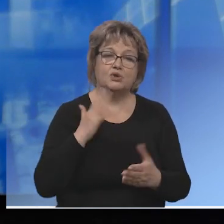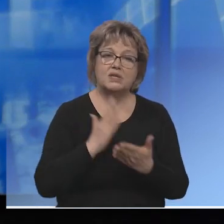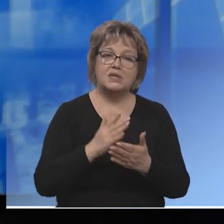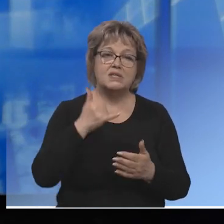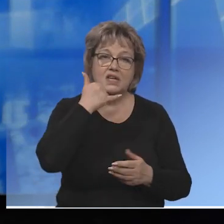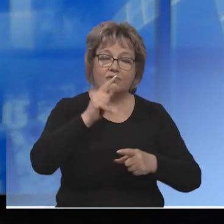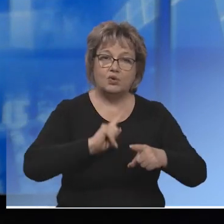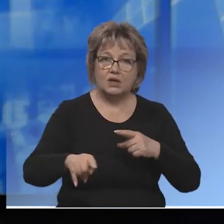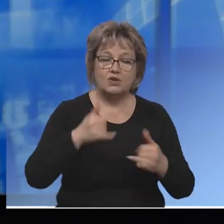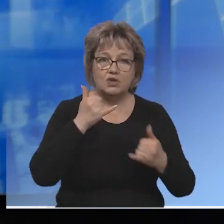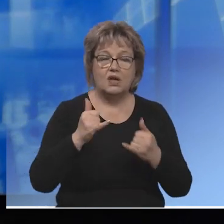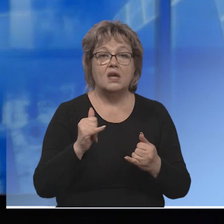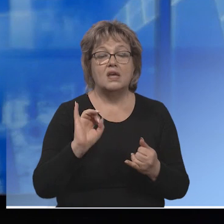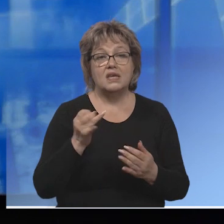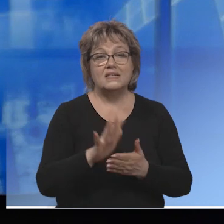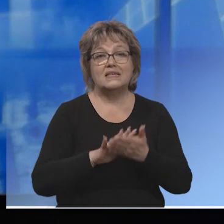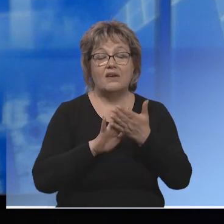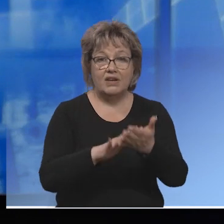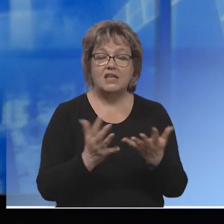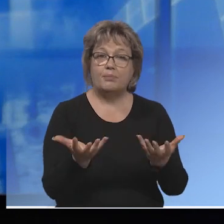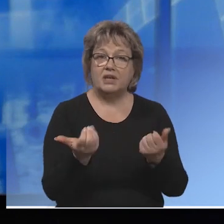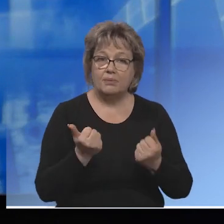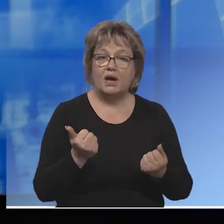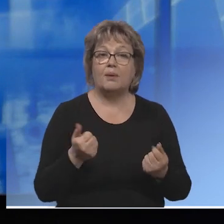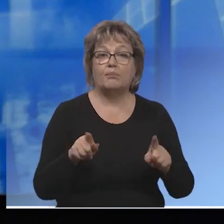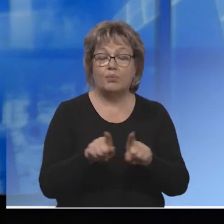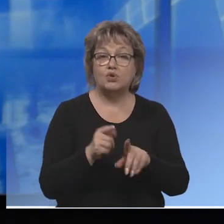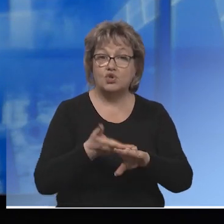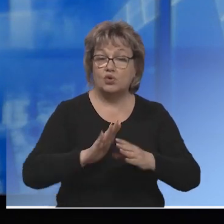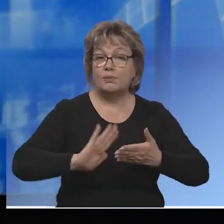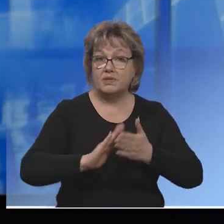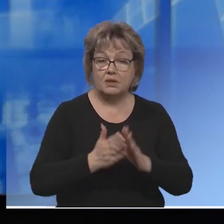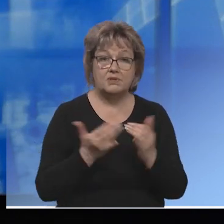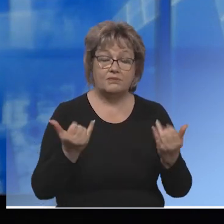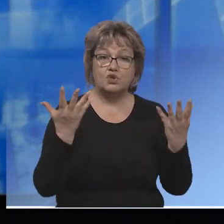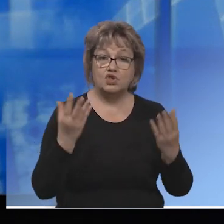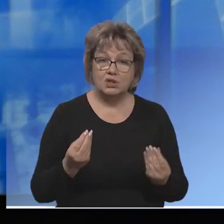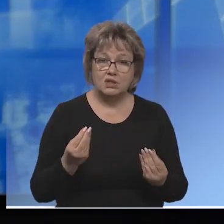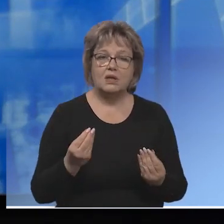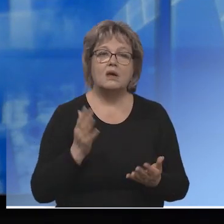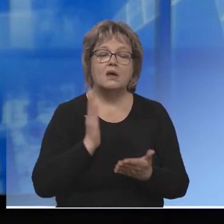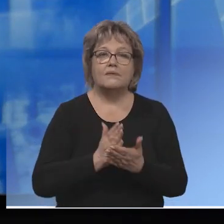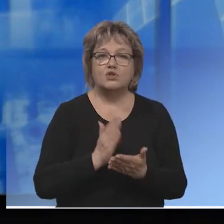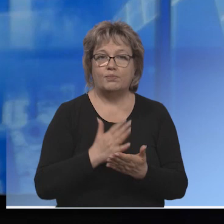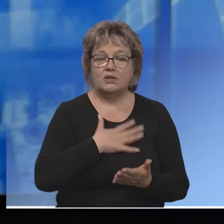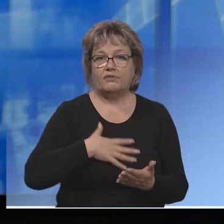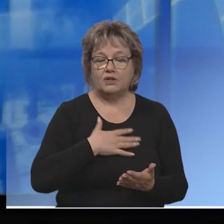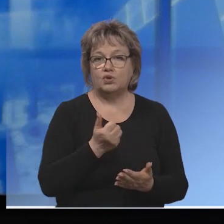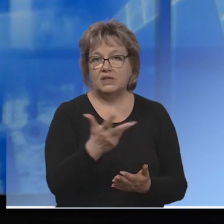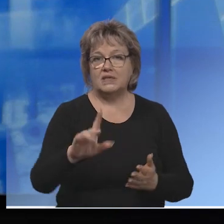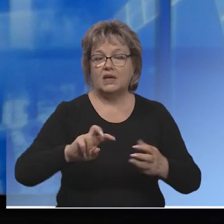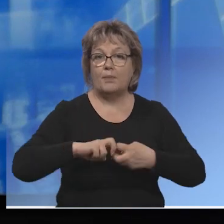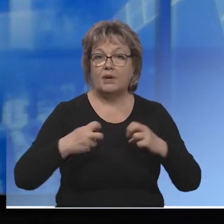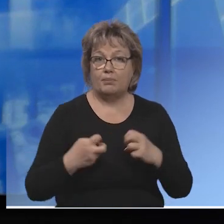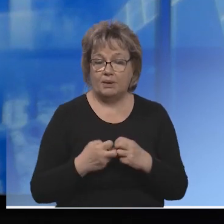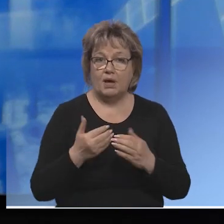горячей линии, и заявления по форс-мажору принимаем. Понимаем, что на сегодняшний день выступают предприниматели, волнуют ряд